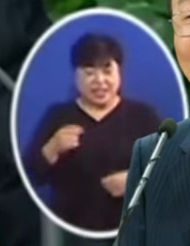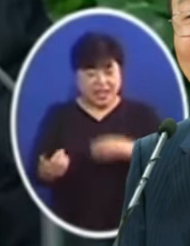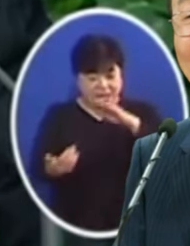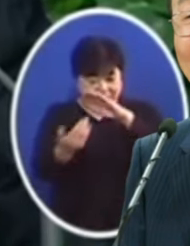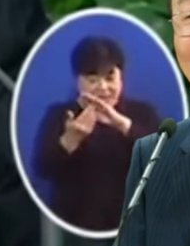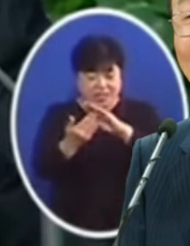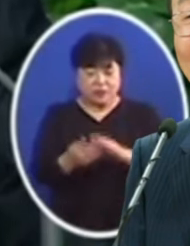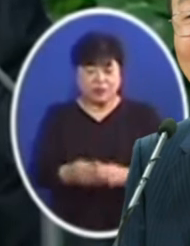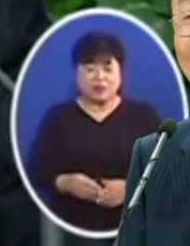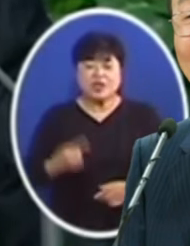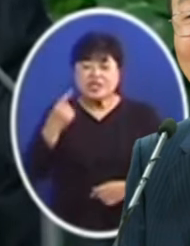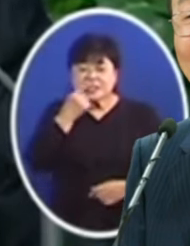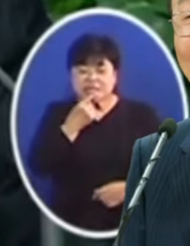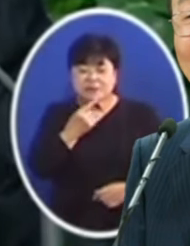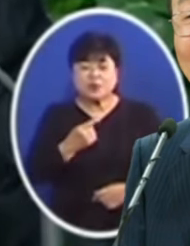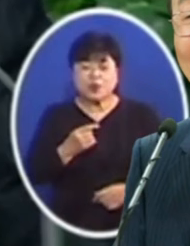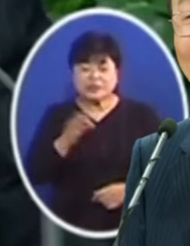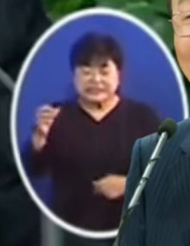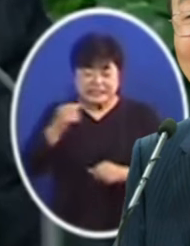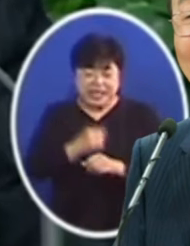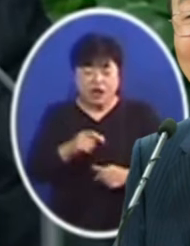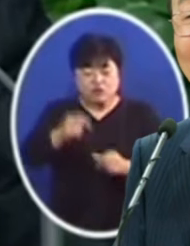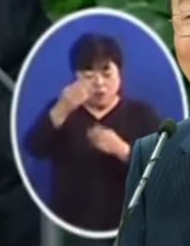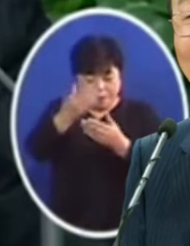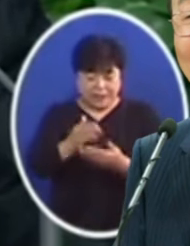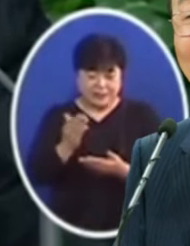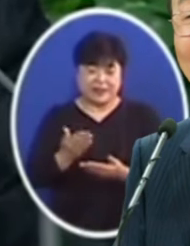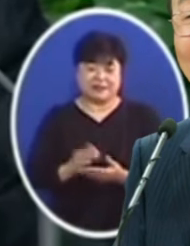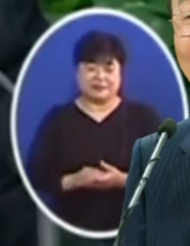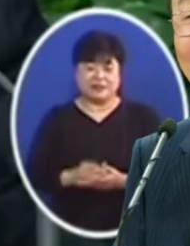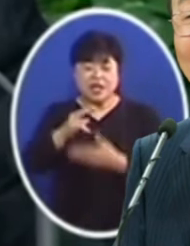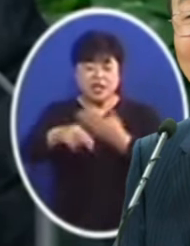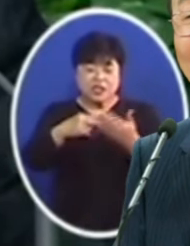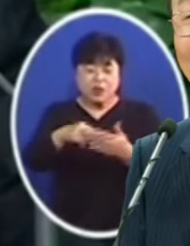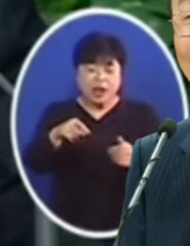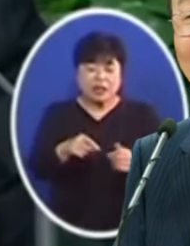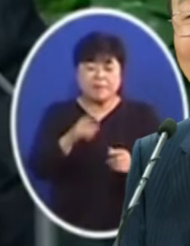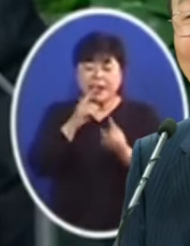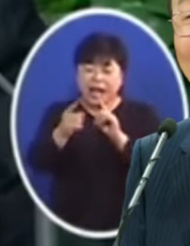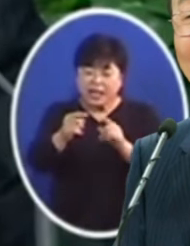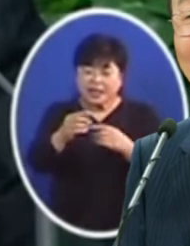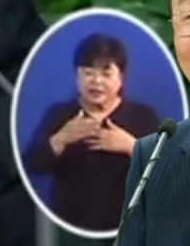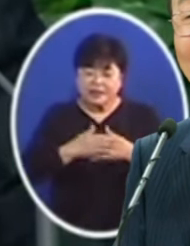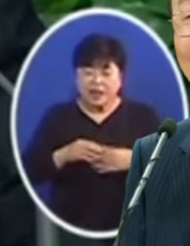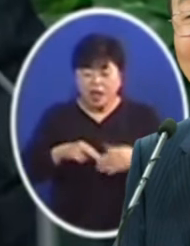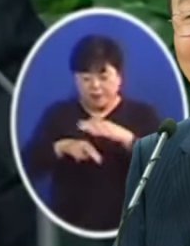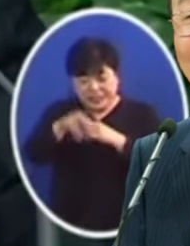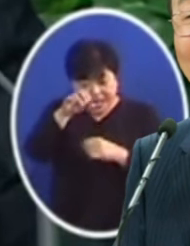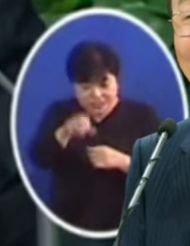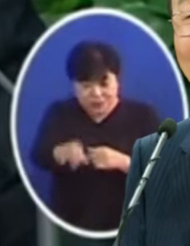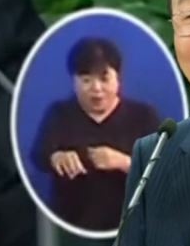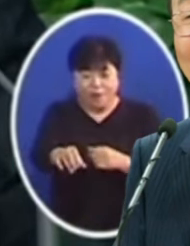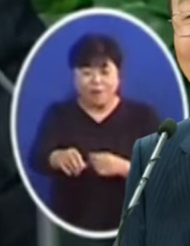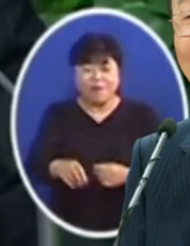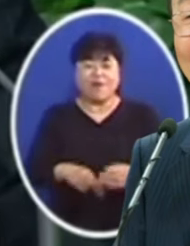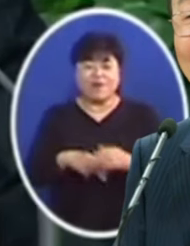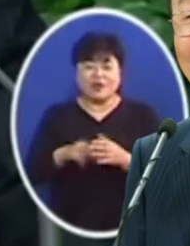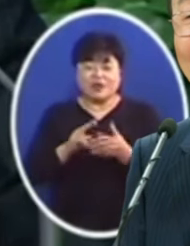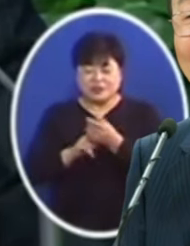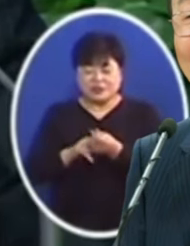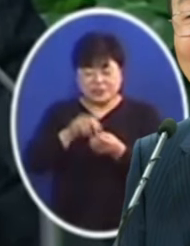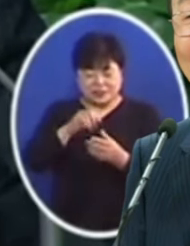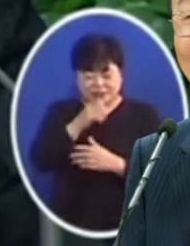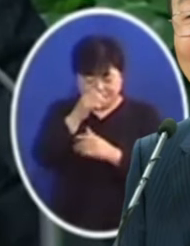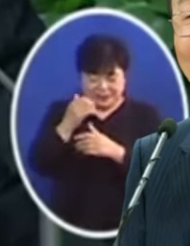입으로 시인해야 구원에 이른 것입니다. 내가 여호와를 가리켜 말하기를 저는 나의 피란처요 나의 요새요 나의